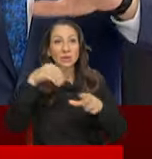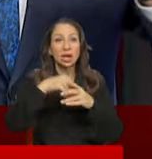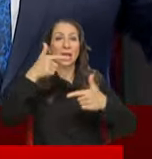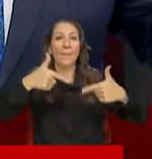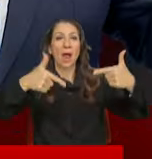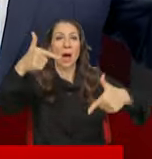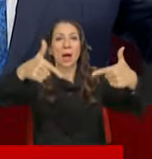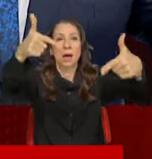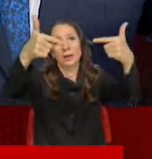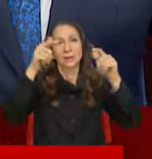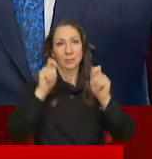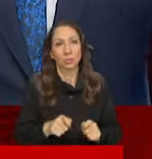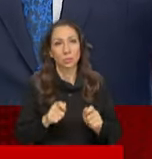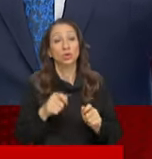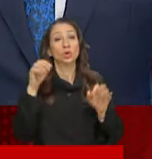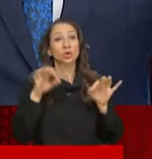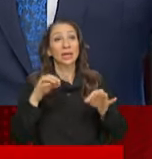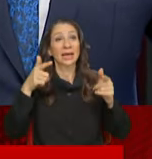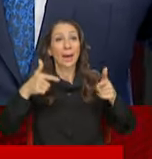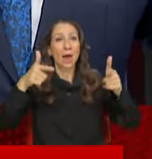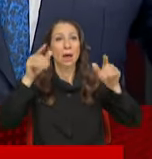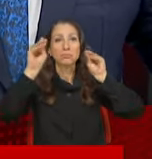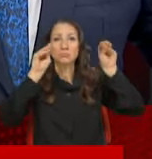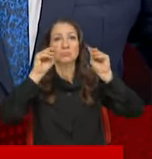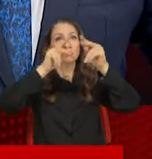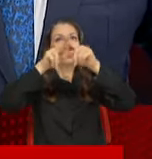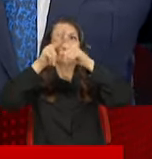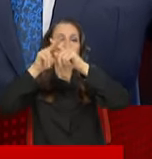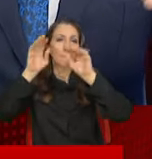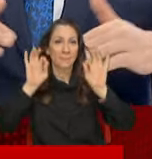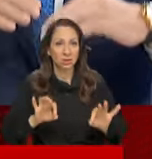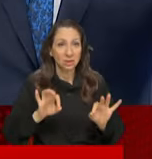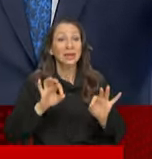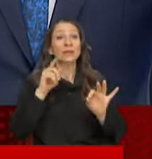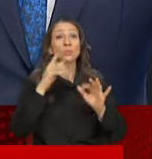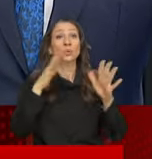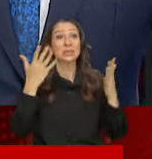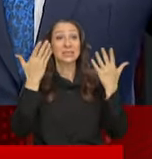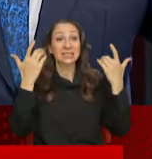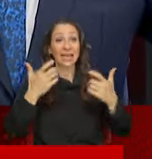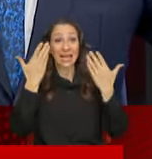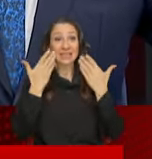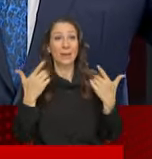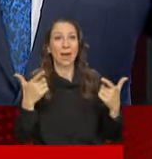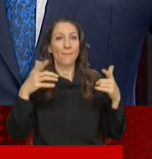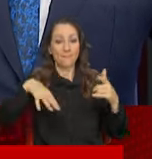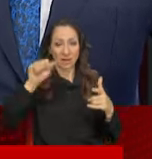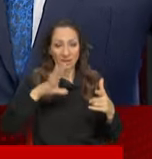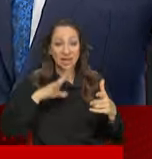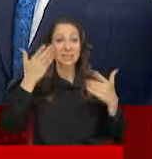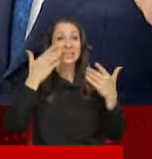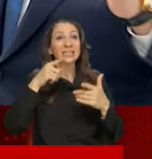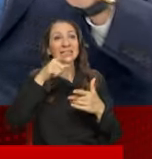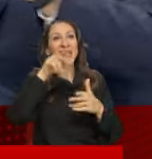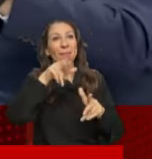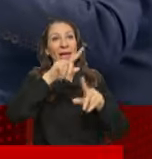kamera yerleştiriyoruz ve şu anda kameralar yerleşmeye başladı ve büyük bir şehir izleme merkezi kuruldu şehir izleme merkezi